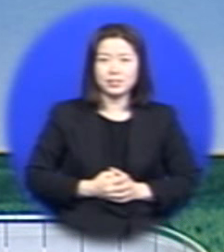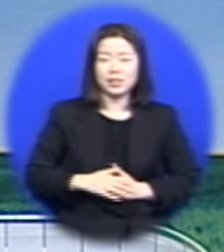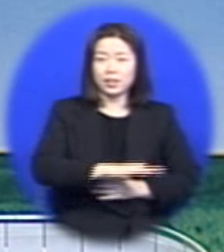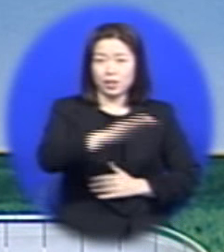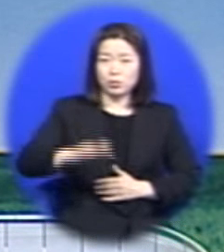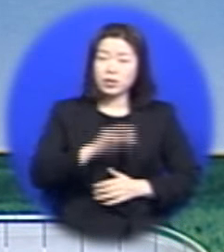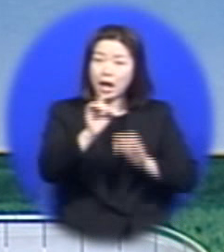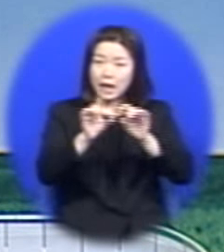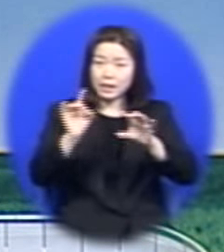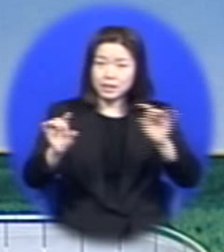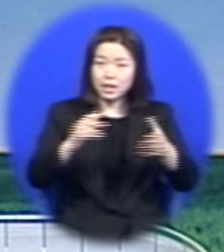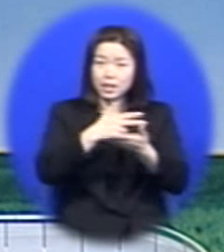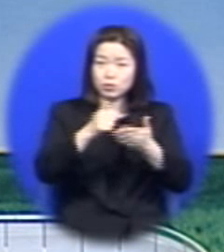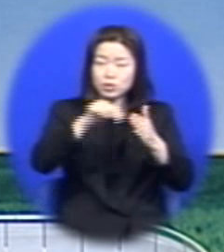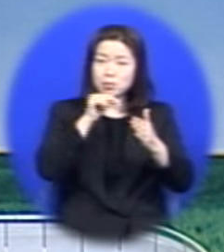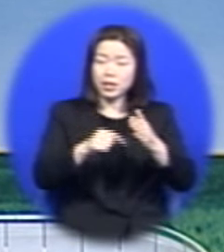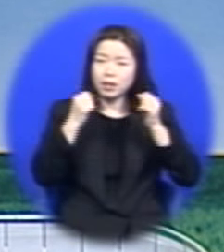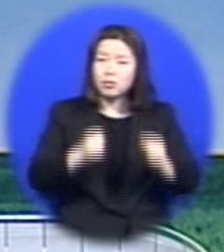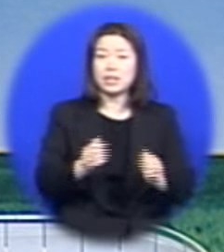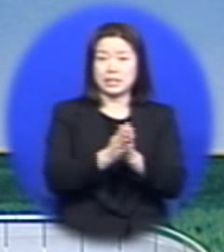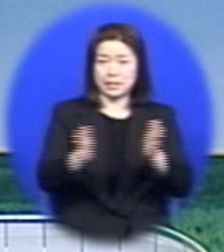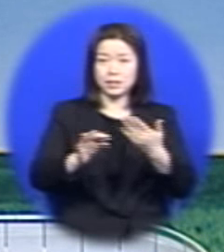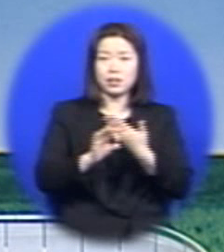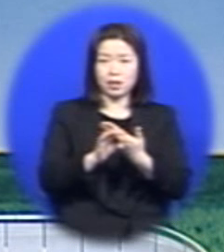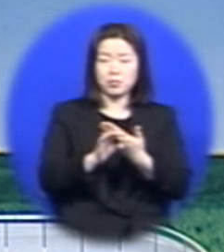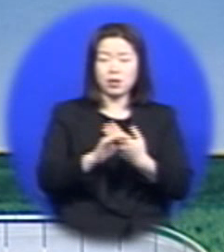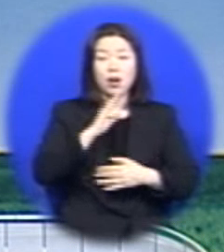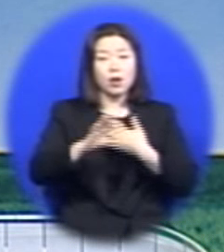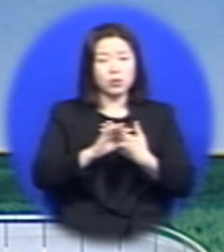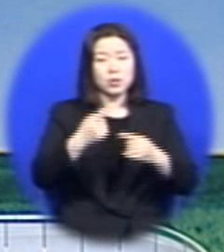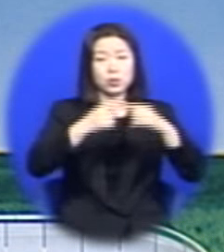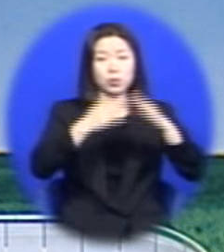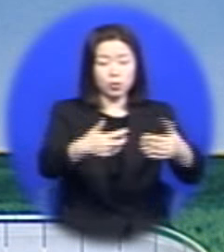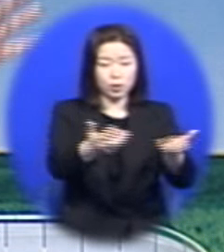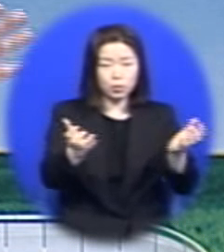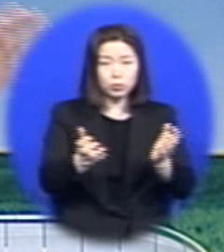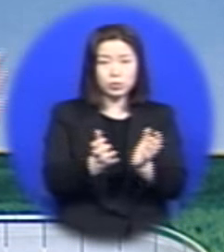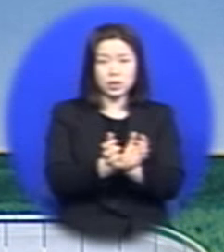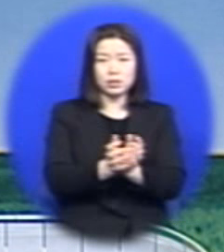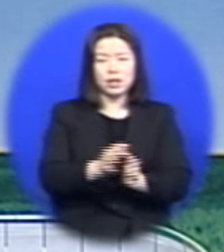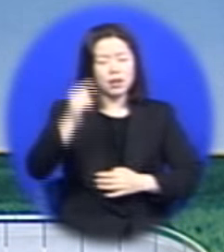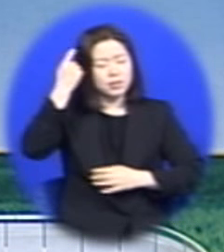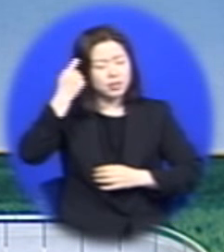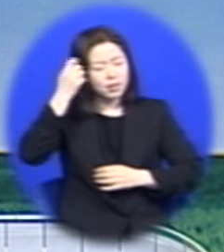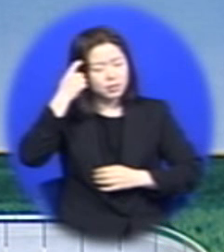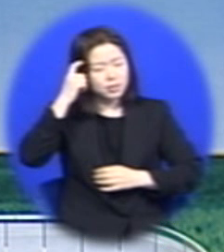우리가 각자가 주님 안에 거하기를 시작하면 그러면 교회 공동체는 상상할 수 없는 은혜가